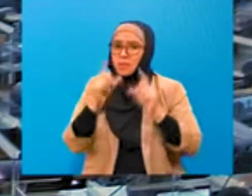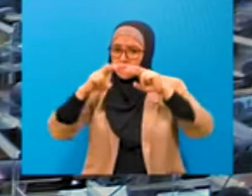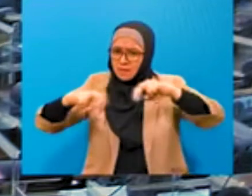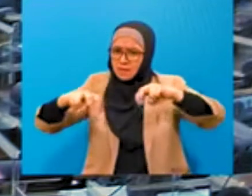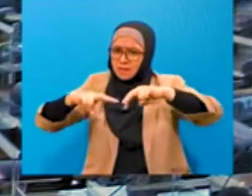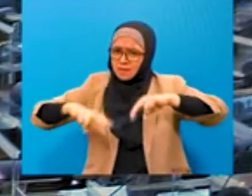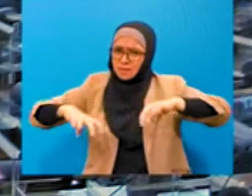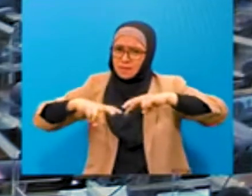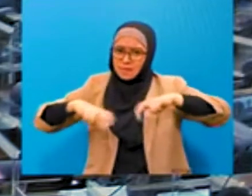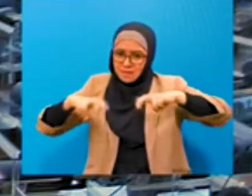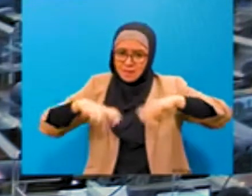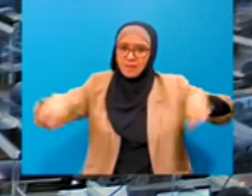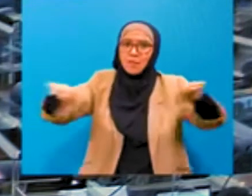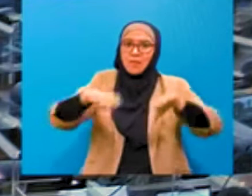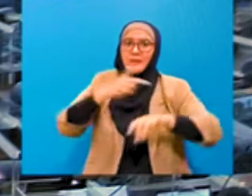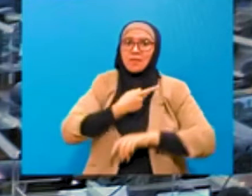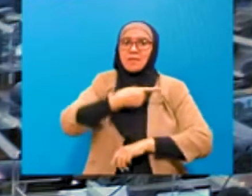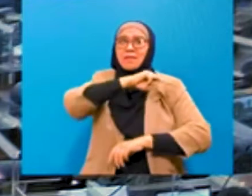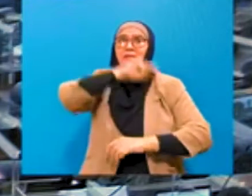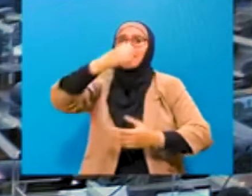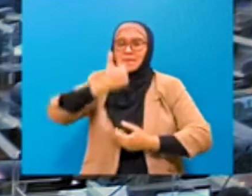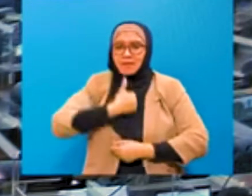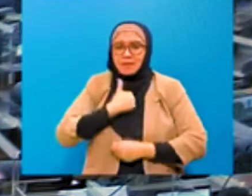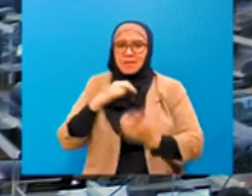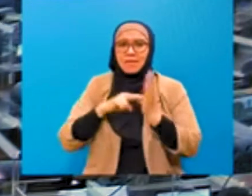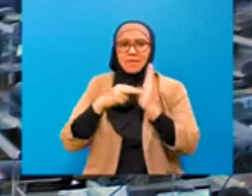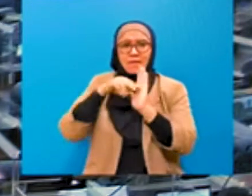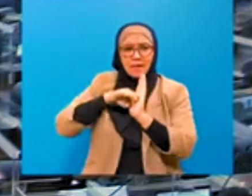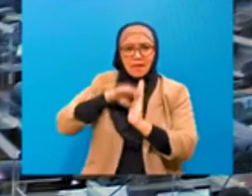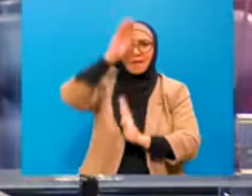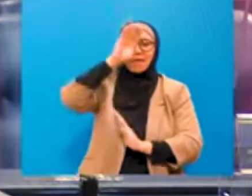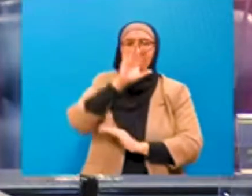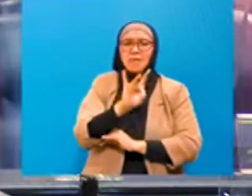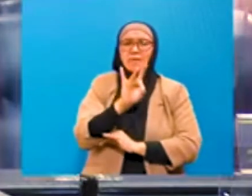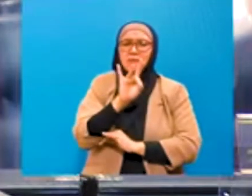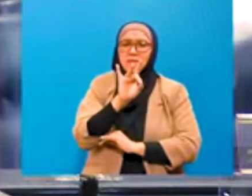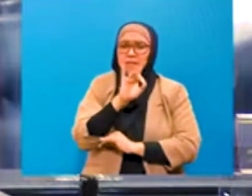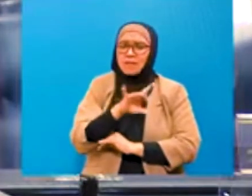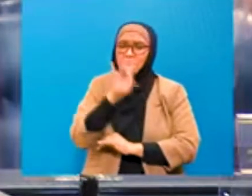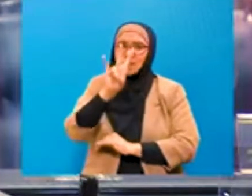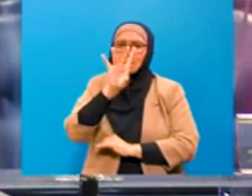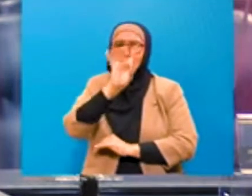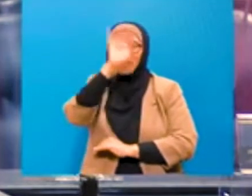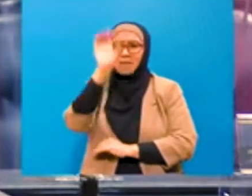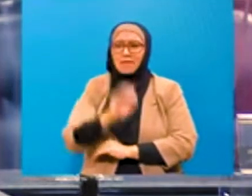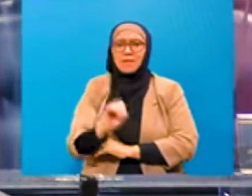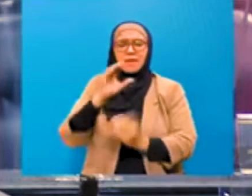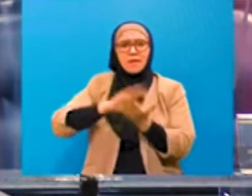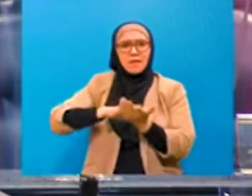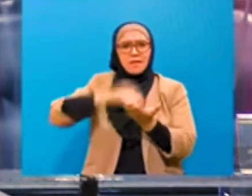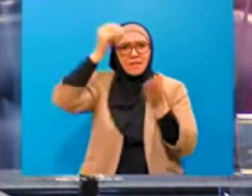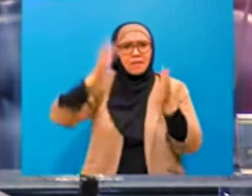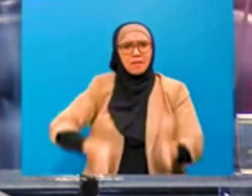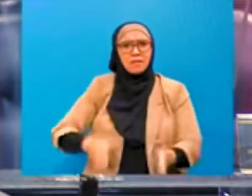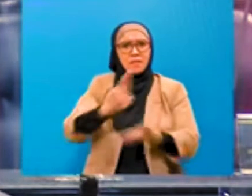masuknya di kasir kajian setinggi menyatakan lebih 78 protes mahasiswa tak merasa tekanan saya